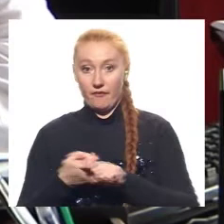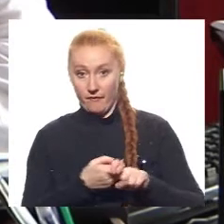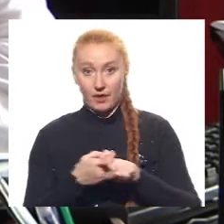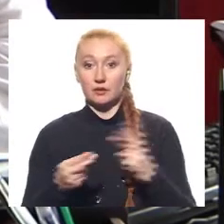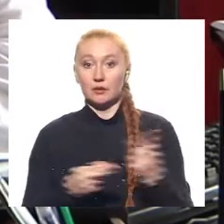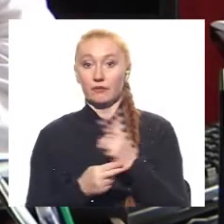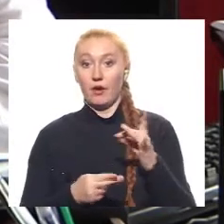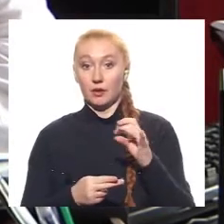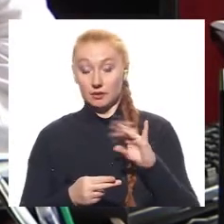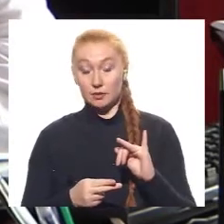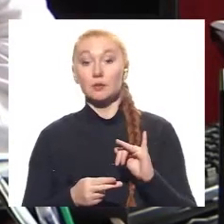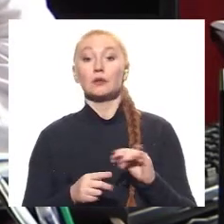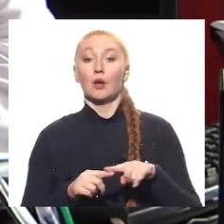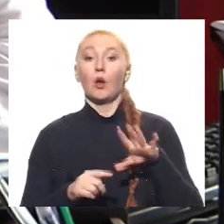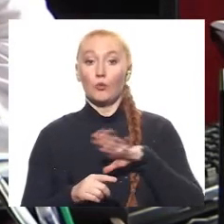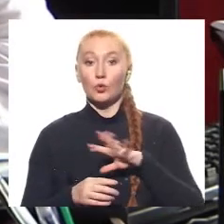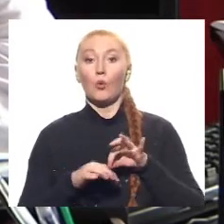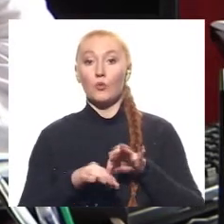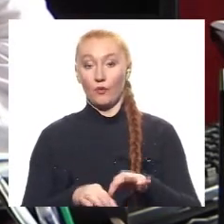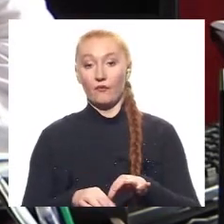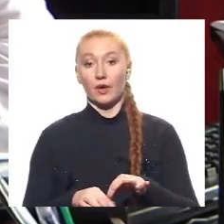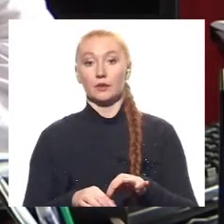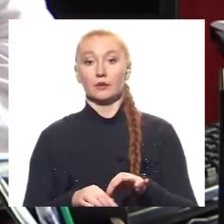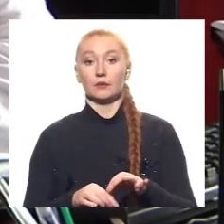двократно. Було проведено